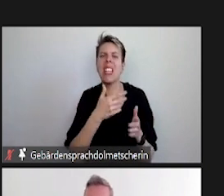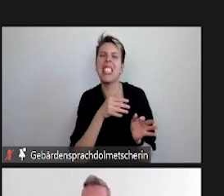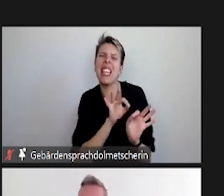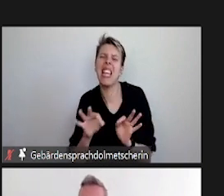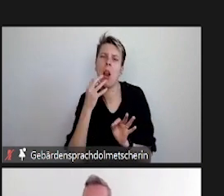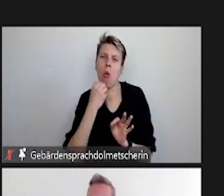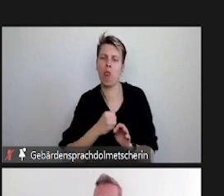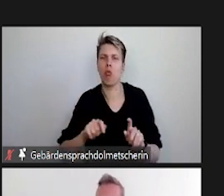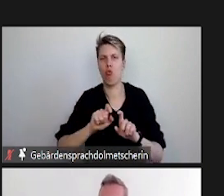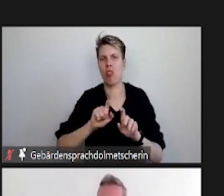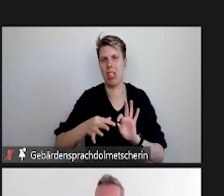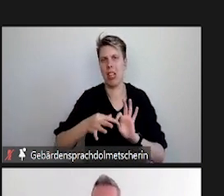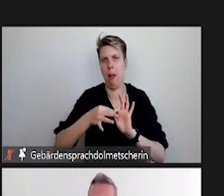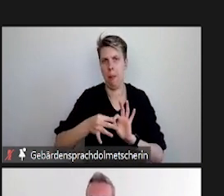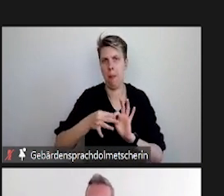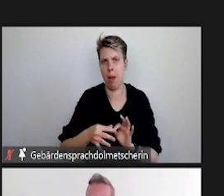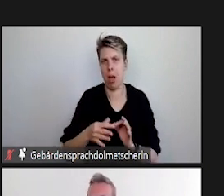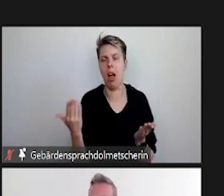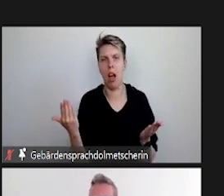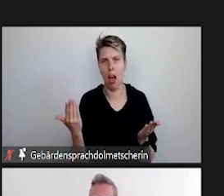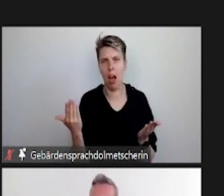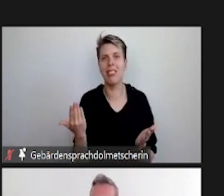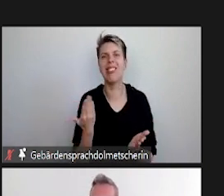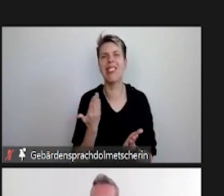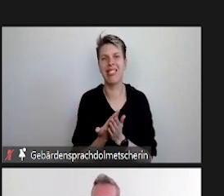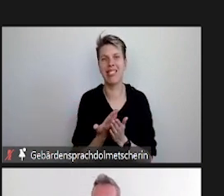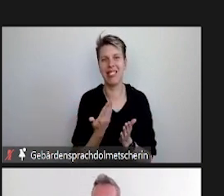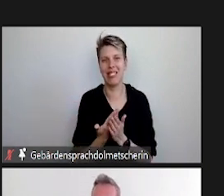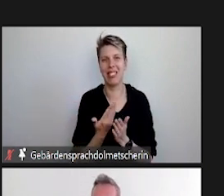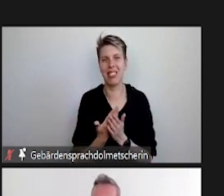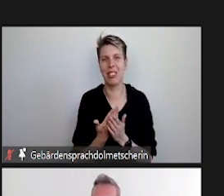in der Regel empfehlen wir auch gegebenenfalls schon das